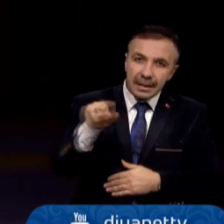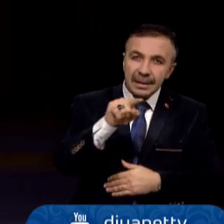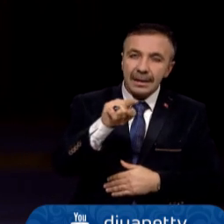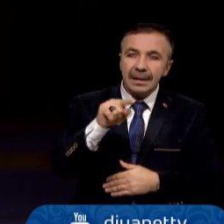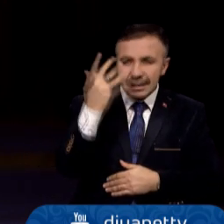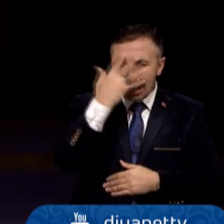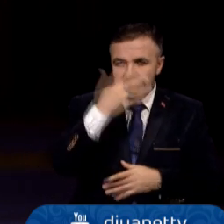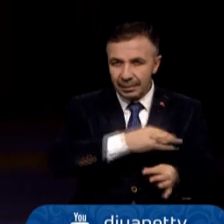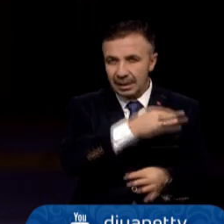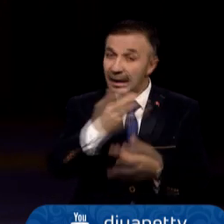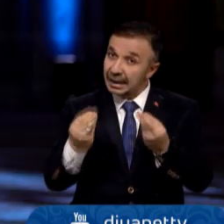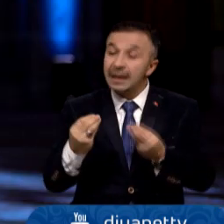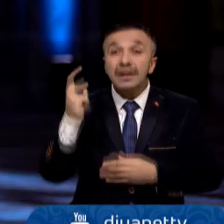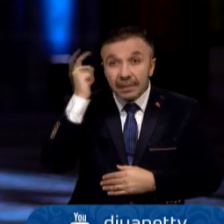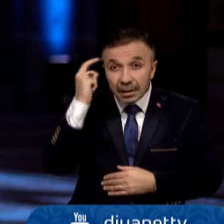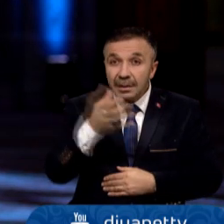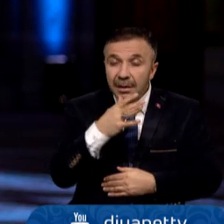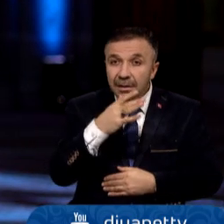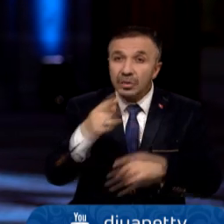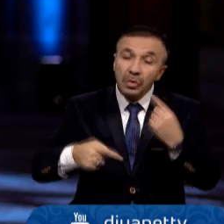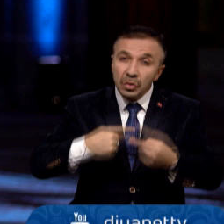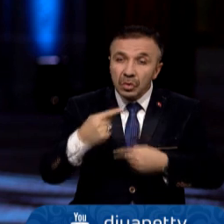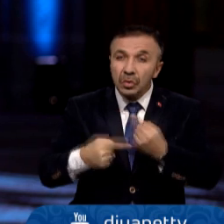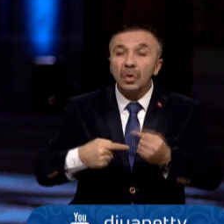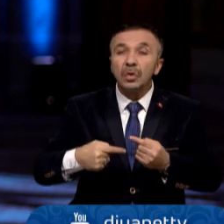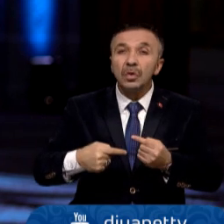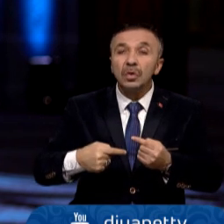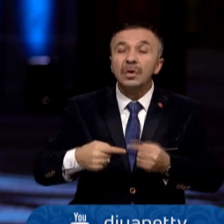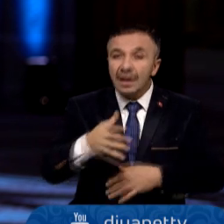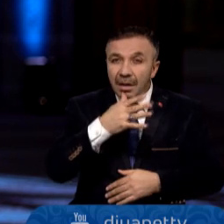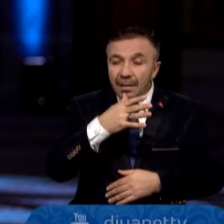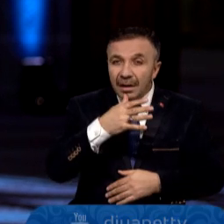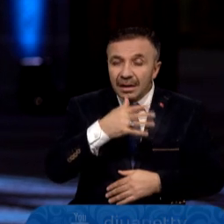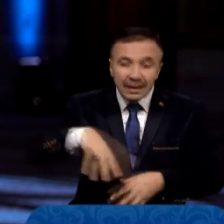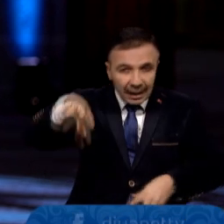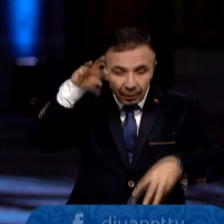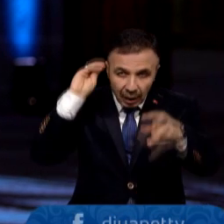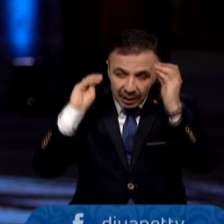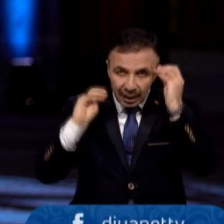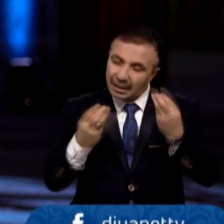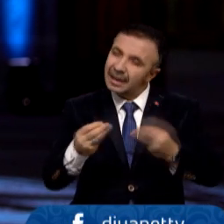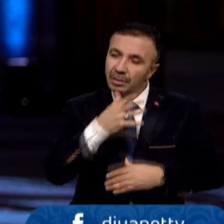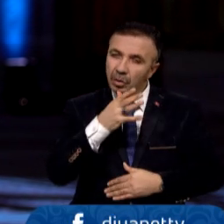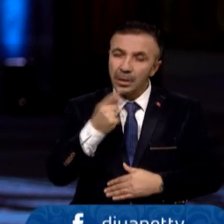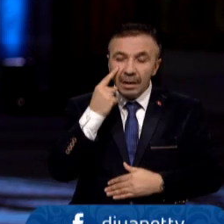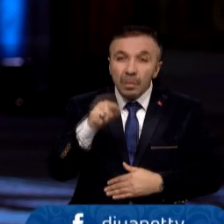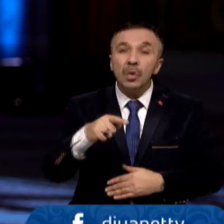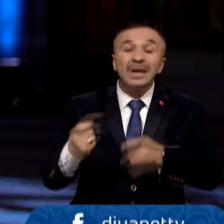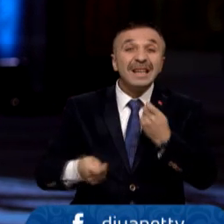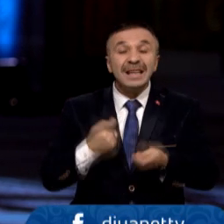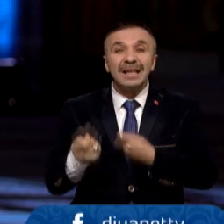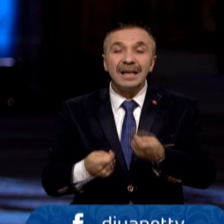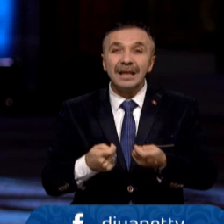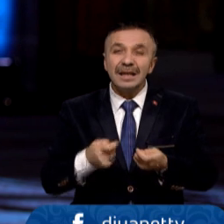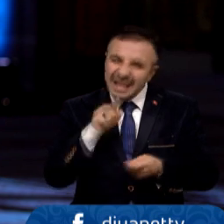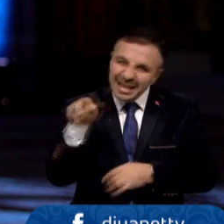siz Arabayı iyi tanırsınız soy Bilginiz ilmü'l en sabrınız Zirve noktadır devletin